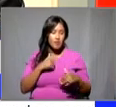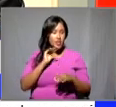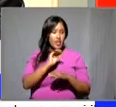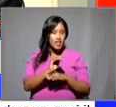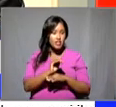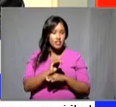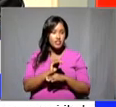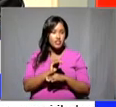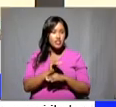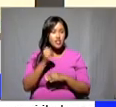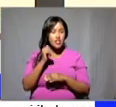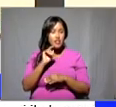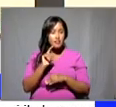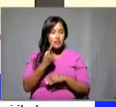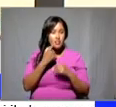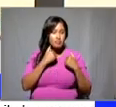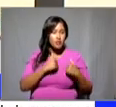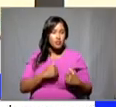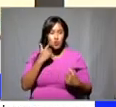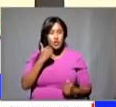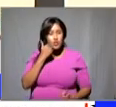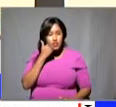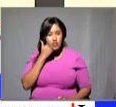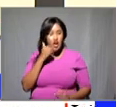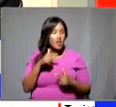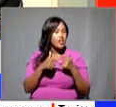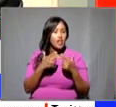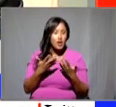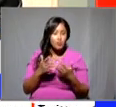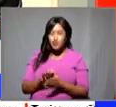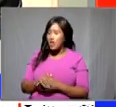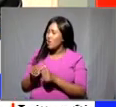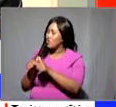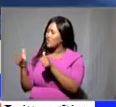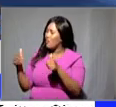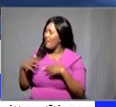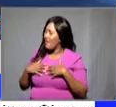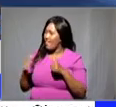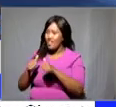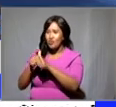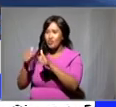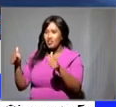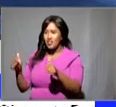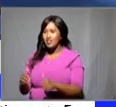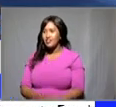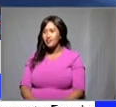Mulwaru 001 ahana atia. Eh sawa. Kabisa. Evio. Eh kuona ere oke.